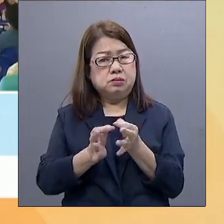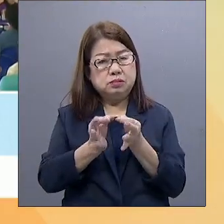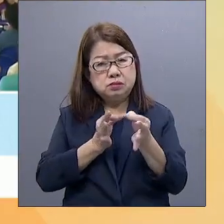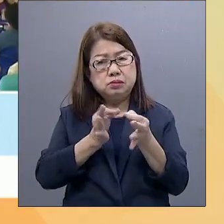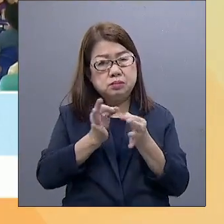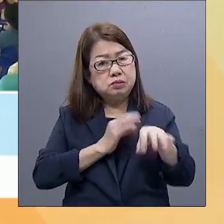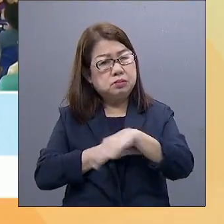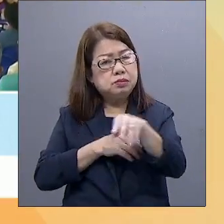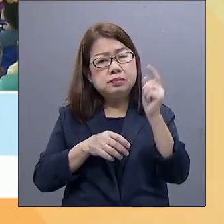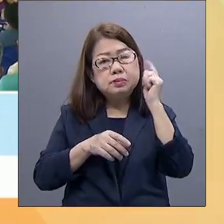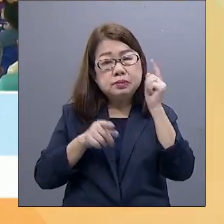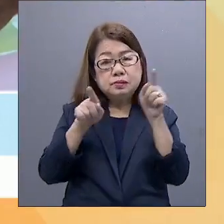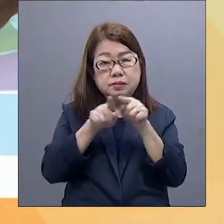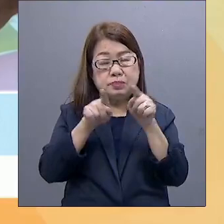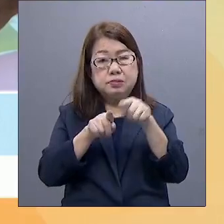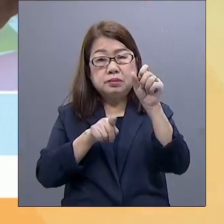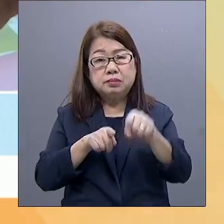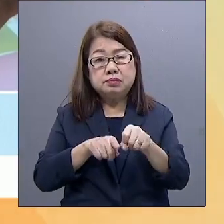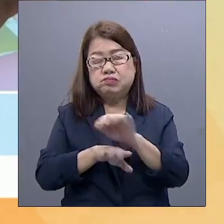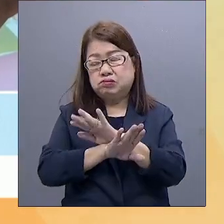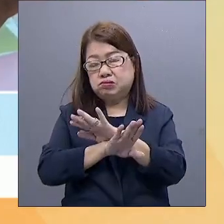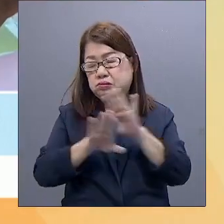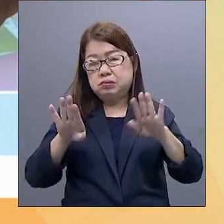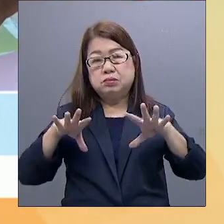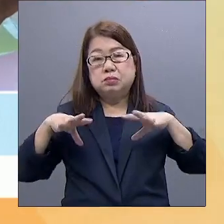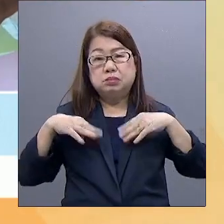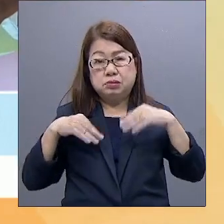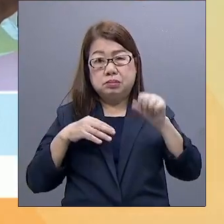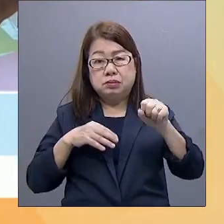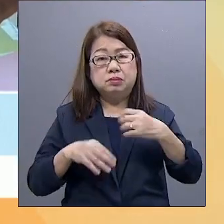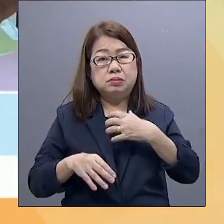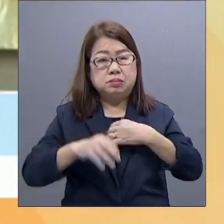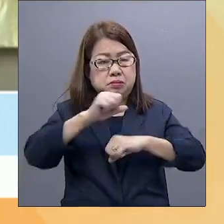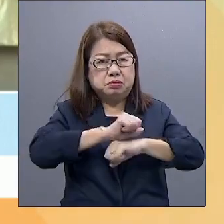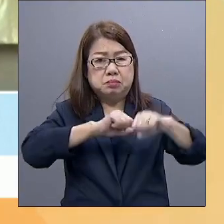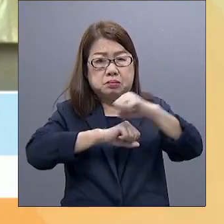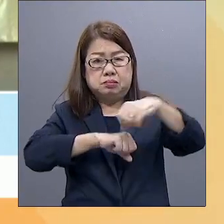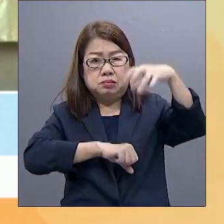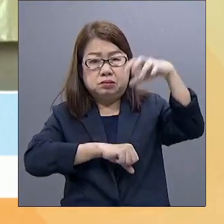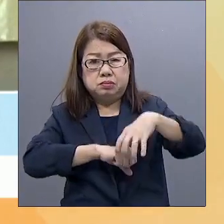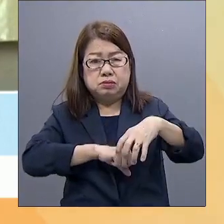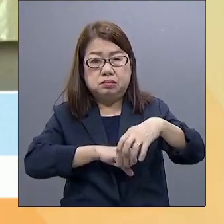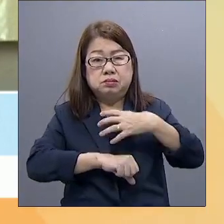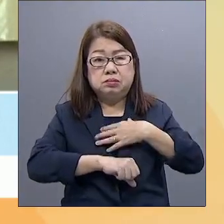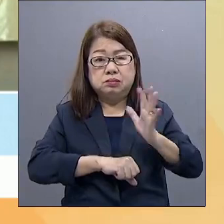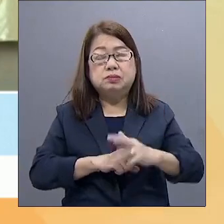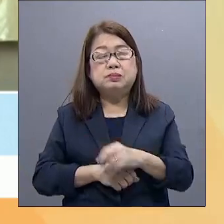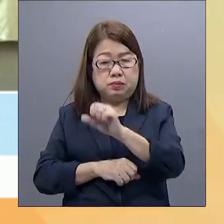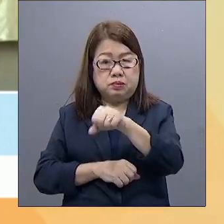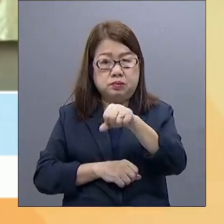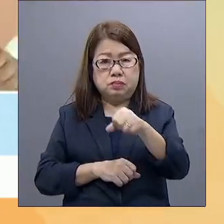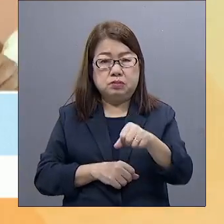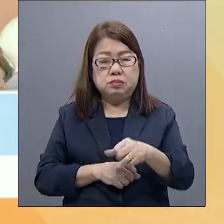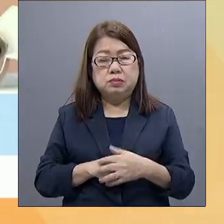ว่าไม่เอา ไมอยากจะมีั inim zouมันได้ข้อสปต่ตแต่